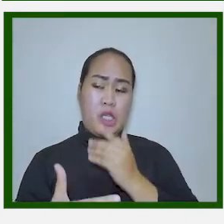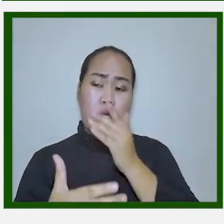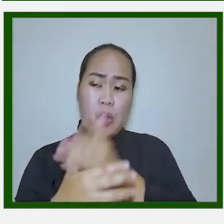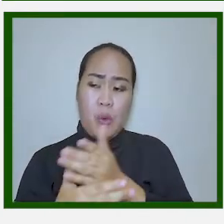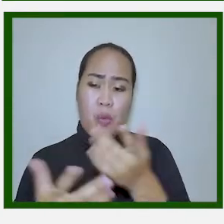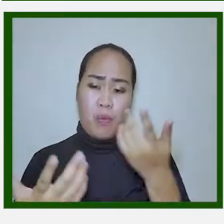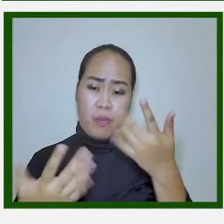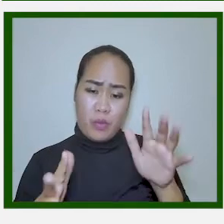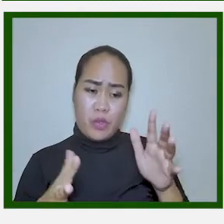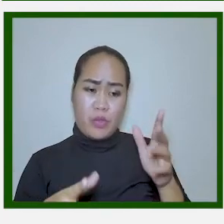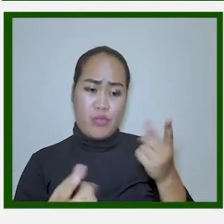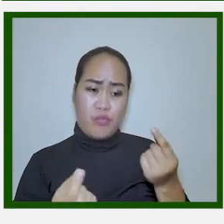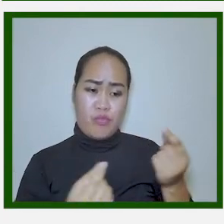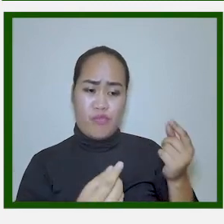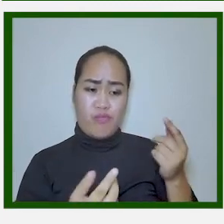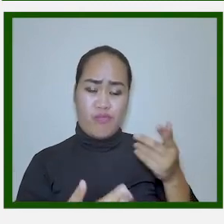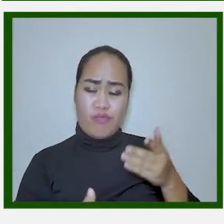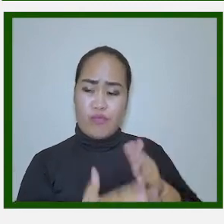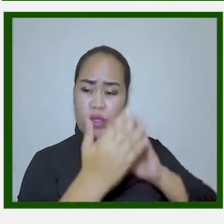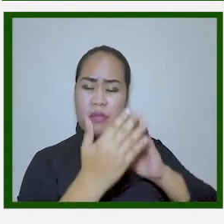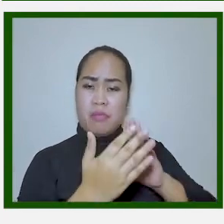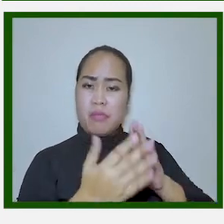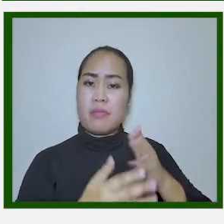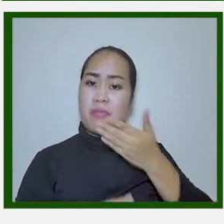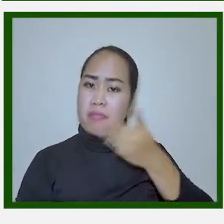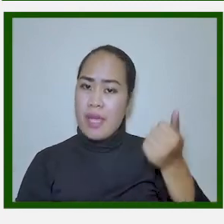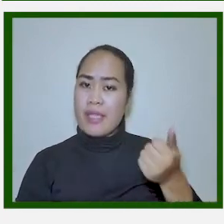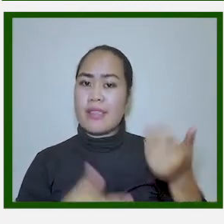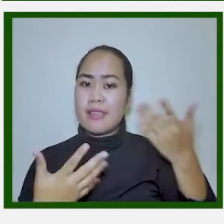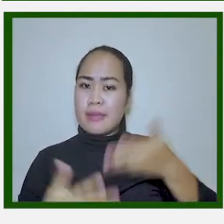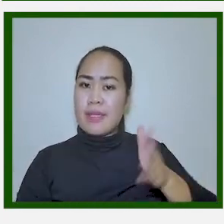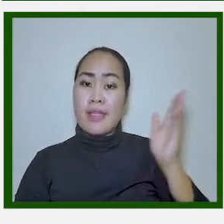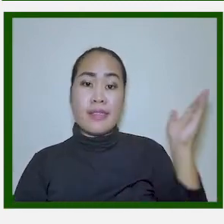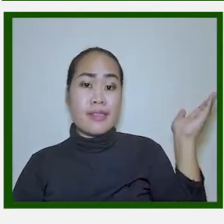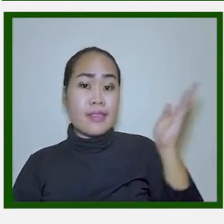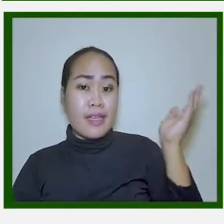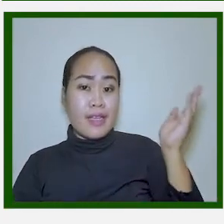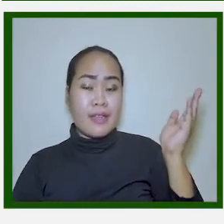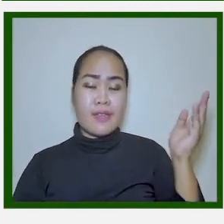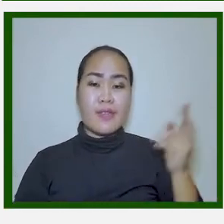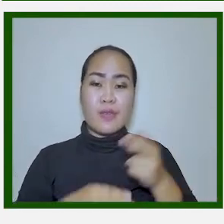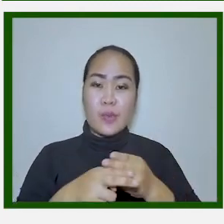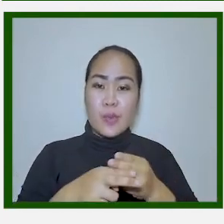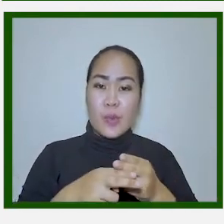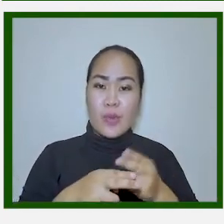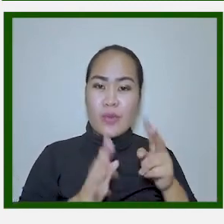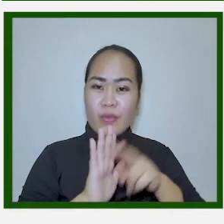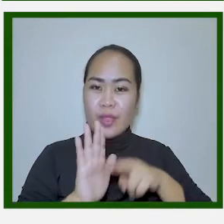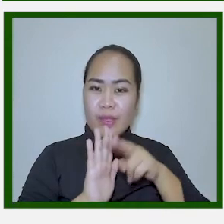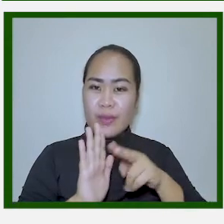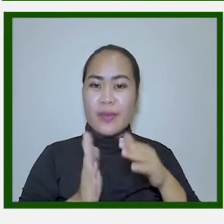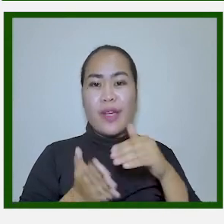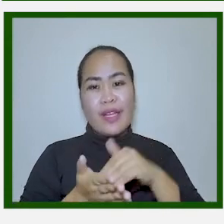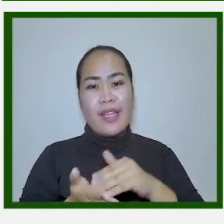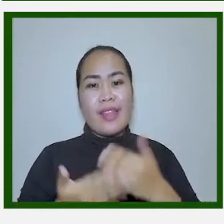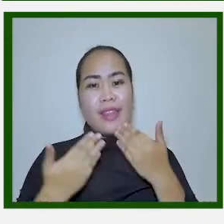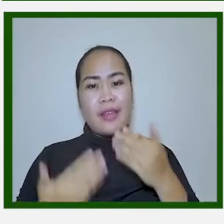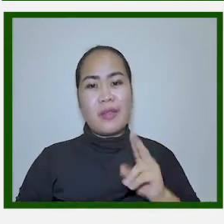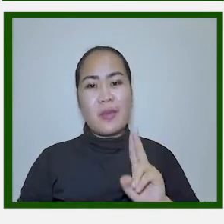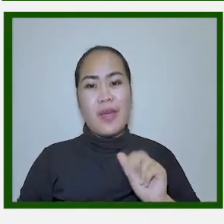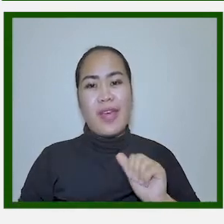lamang nila in a series of short videos. So again, no, maraming salamat sa UANP